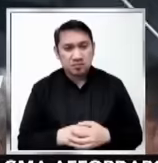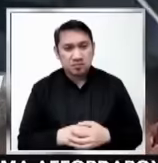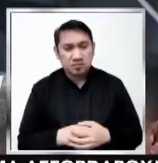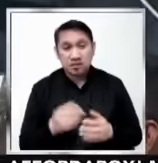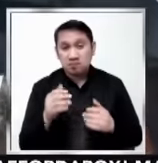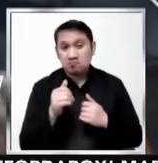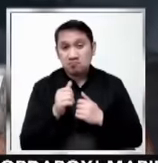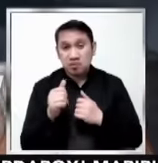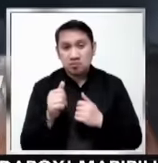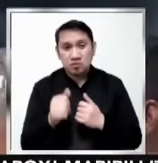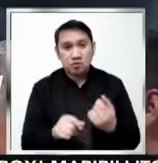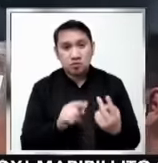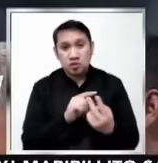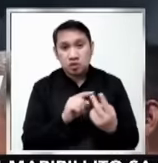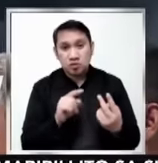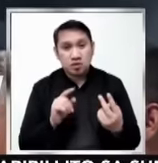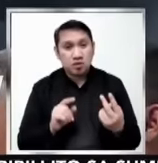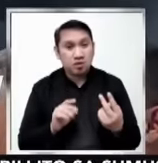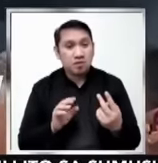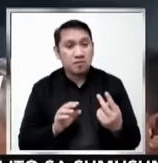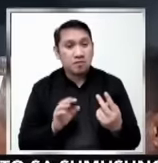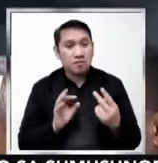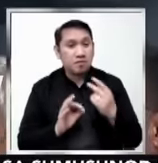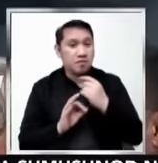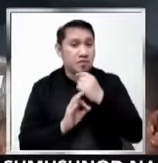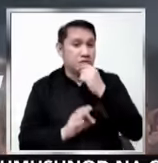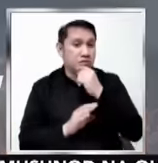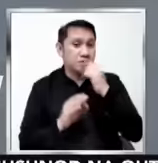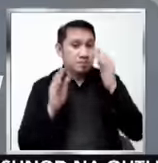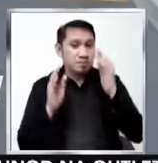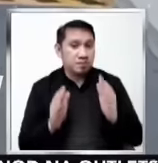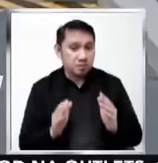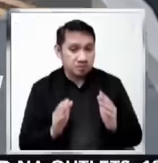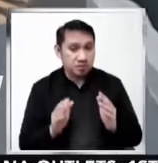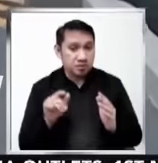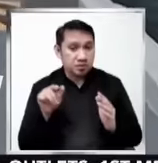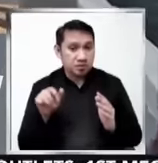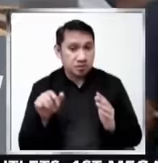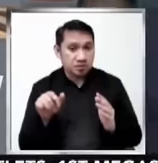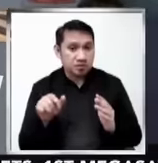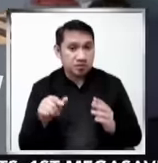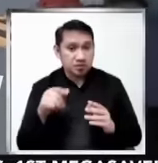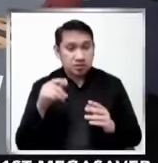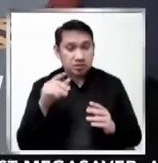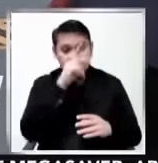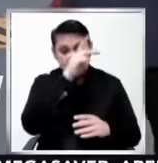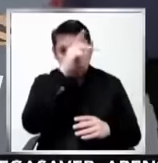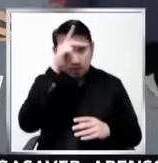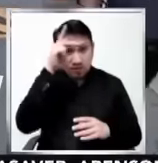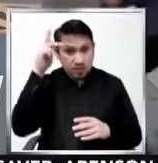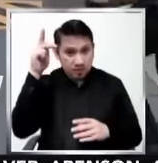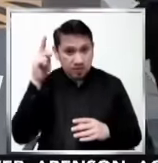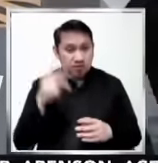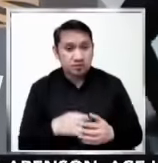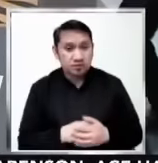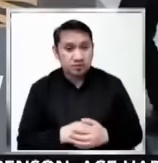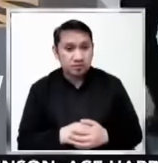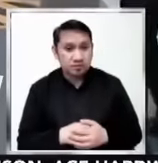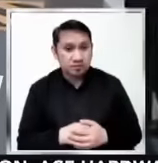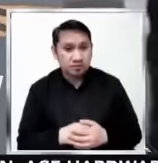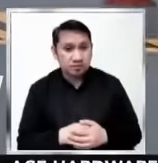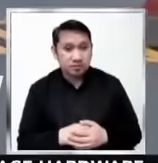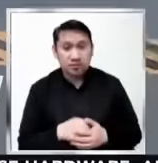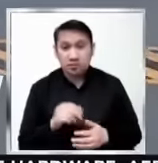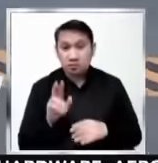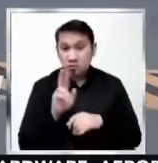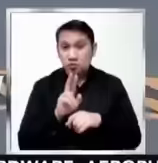dalawang founding members ng Katipunan noong panahon ng Kastila. Ang dalawang Alvarez-class patrol vessel, ginamit din noon